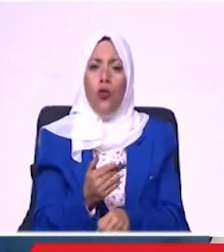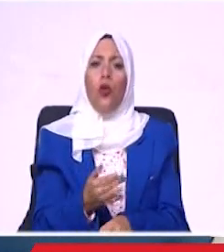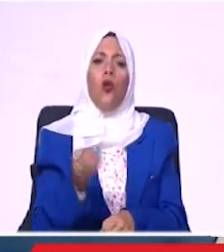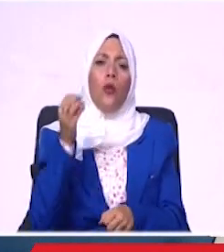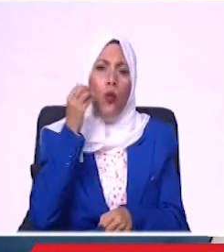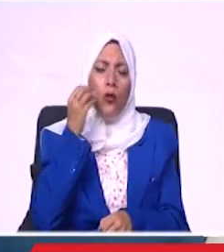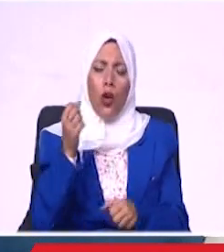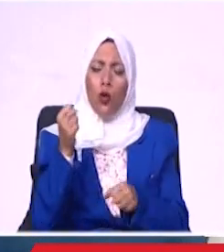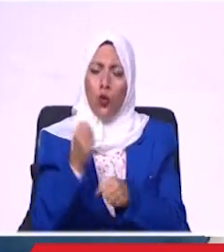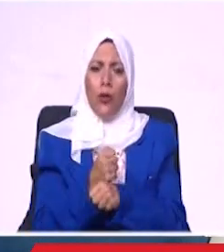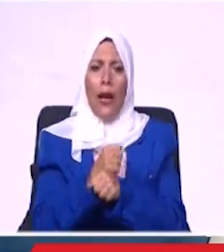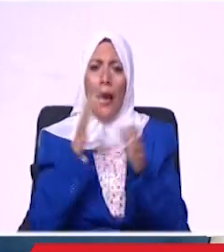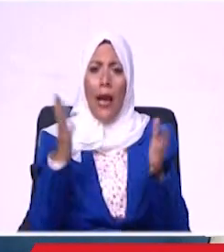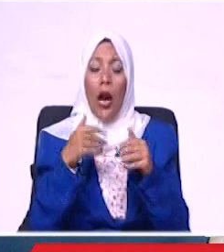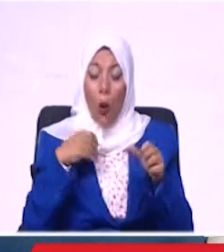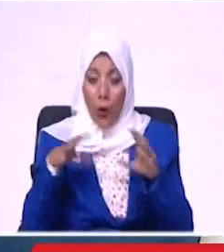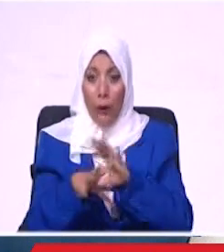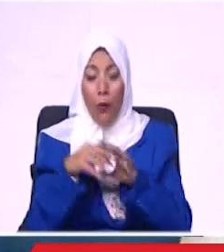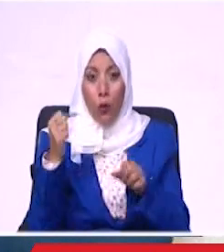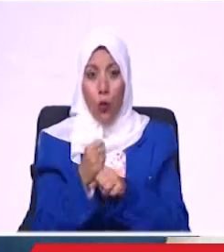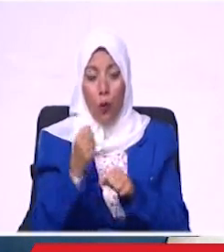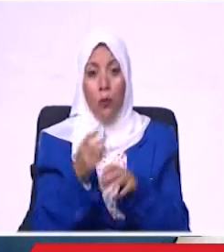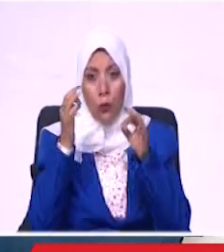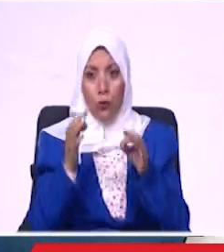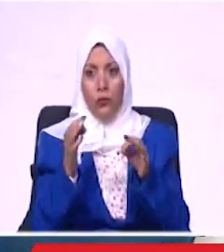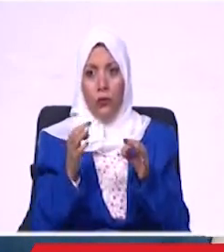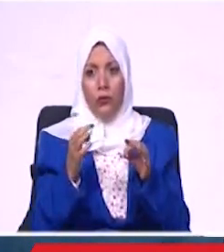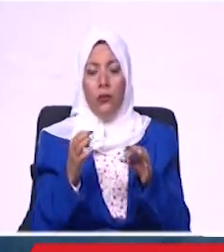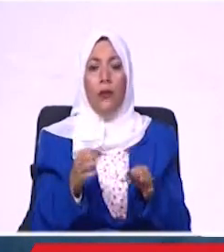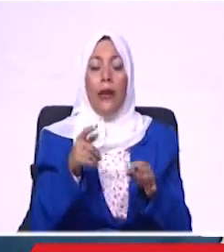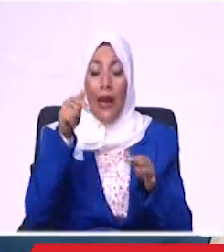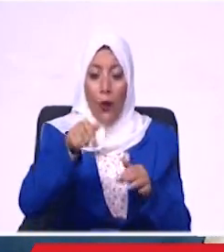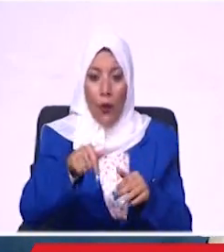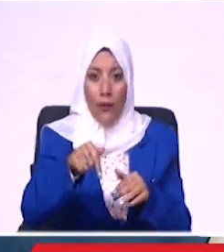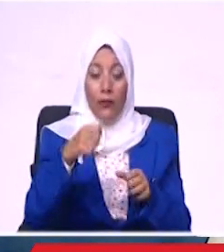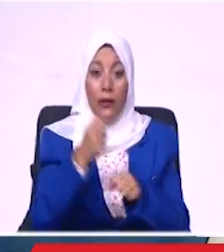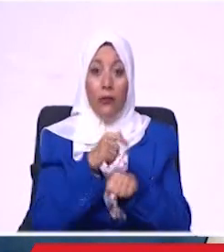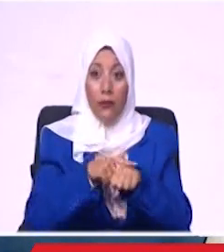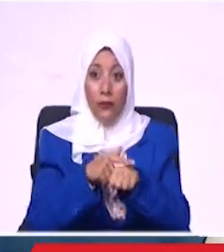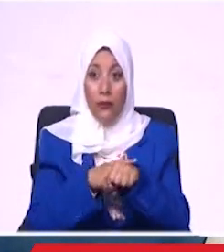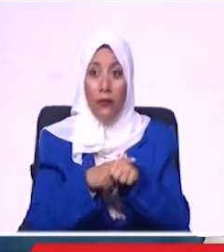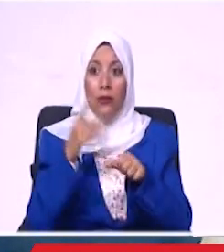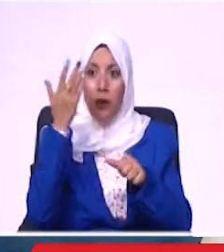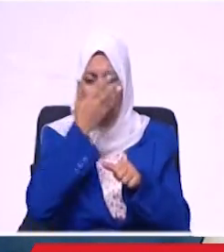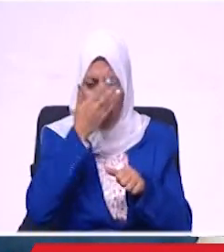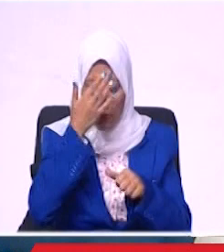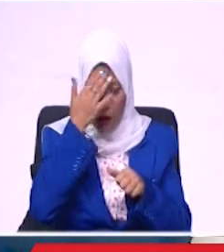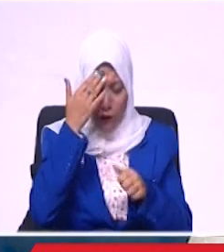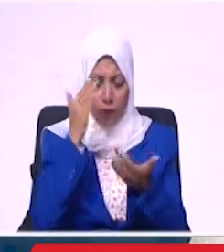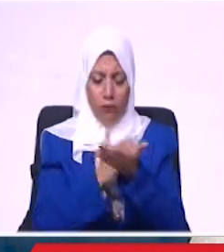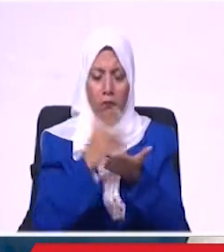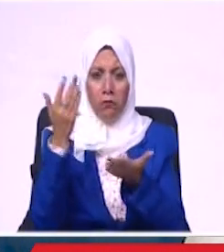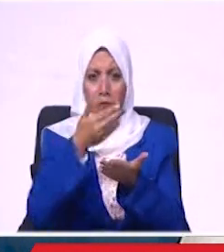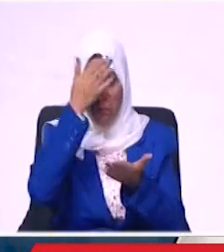قبله اي شغل كنت بجتهد فوق ما تتخيلي. الى الان بنزل مذاكره اي